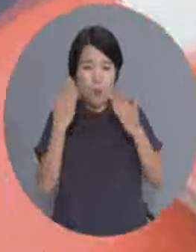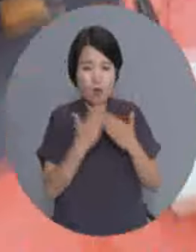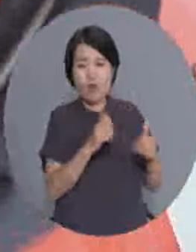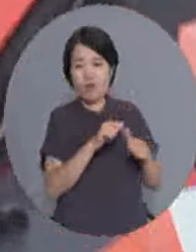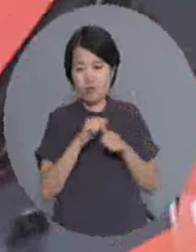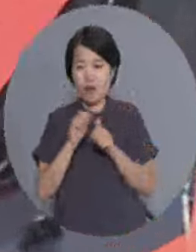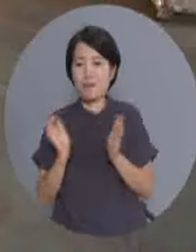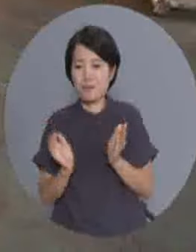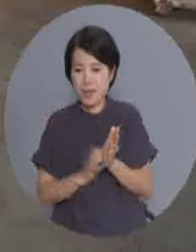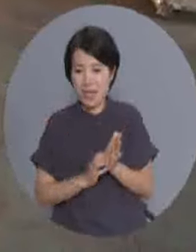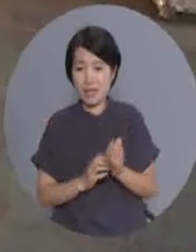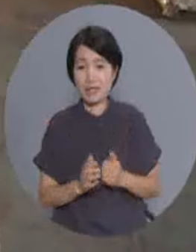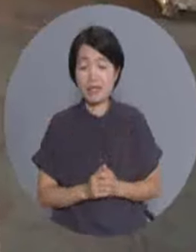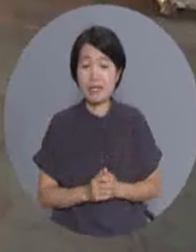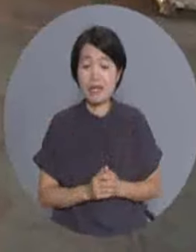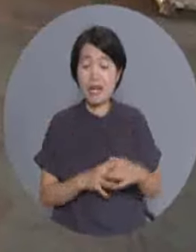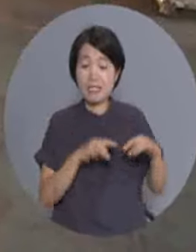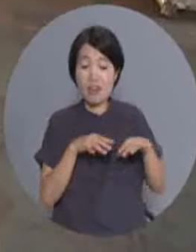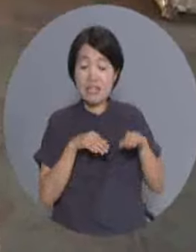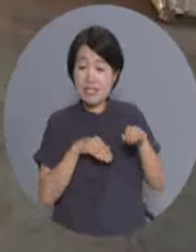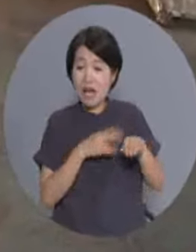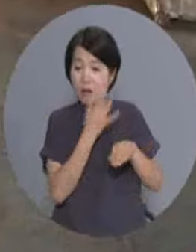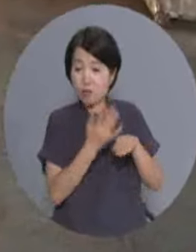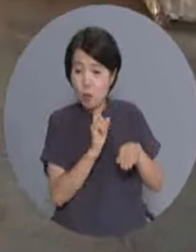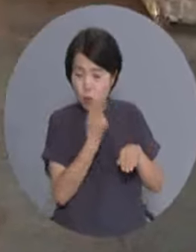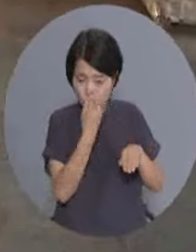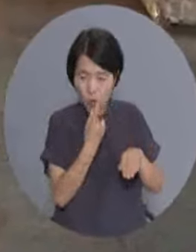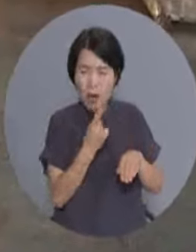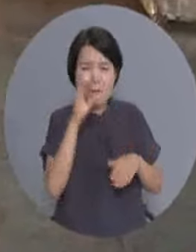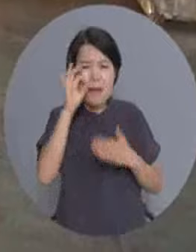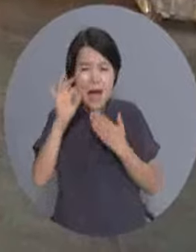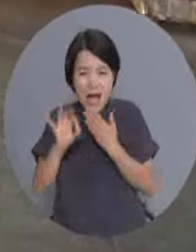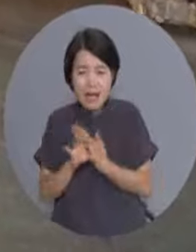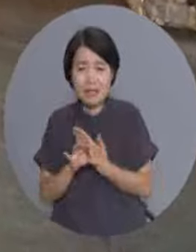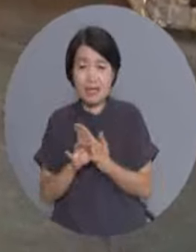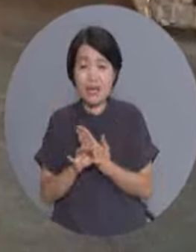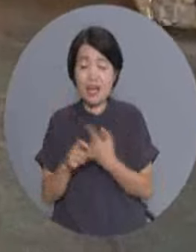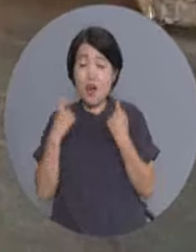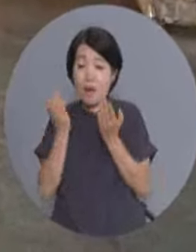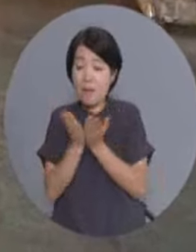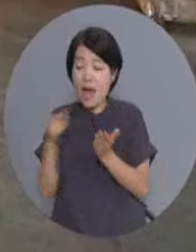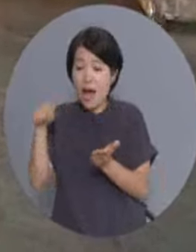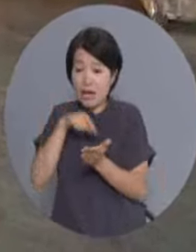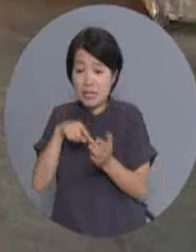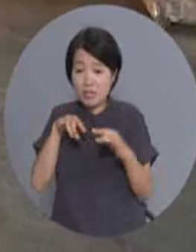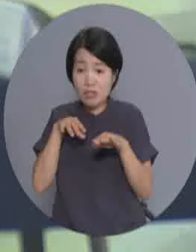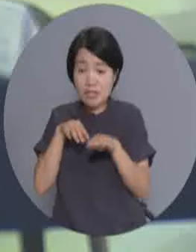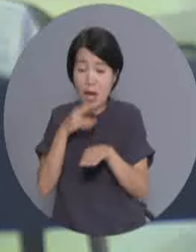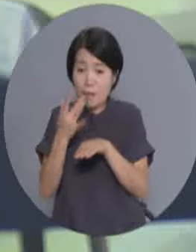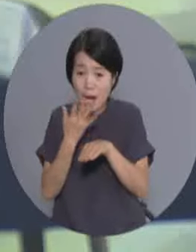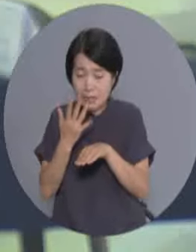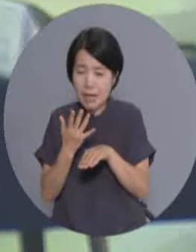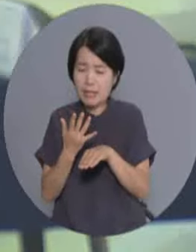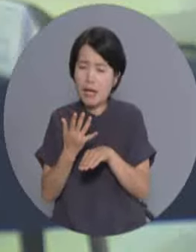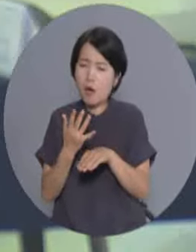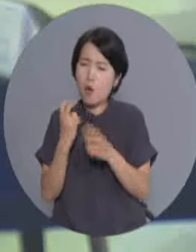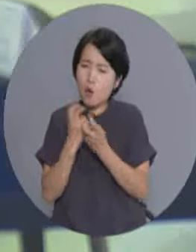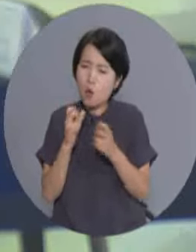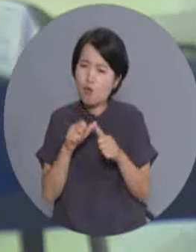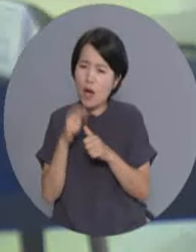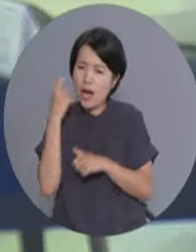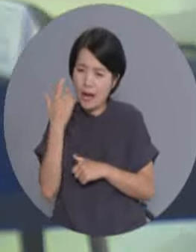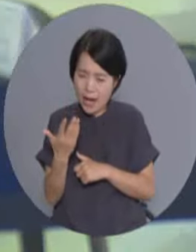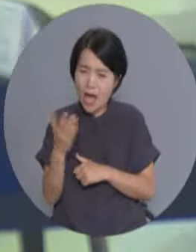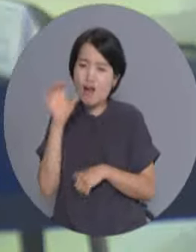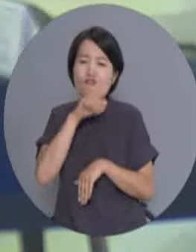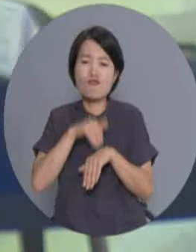탈출시킵니다. 계속되는 전기차 화재로 여객선 내 발생 상황을 가정해 실시한 훈련입니다. 해상에서 화재가